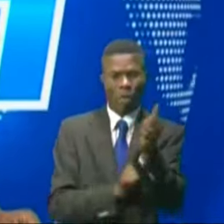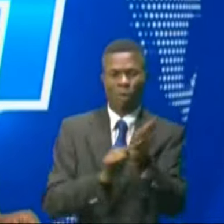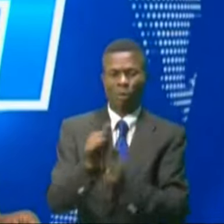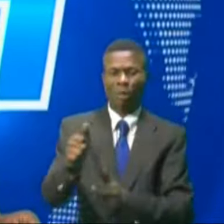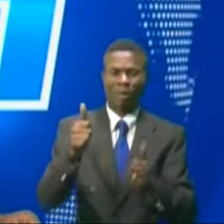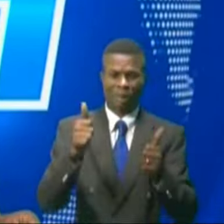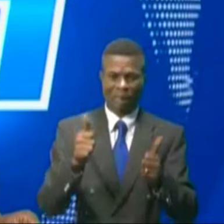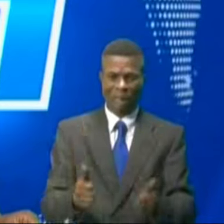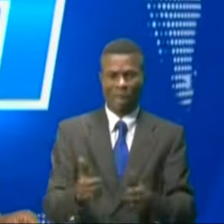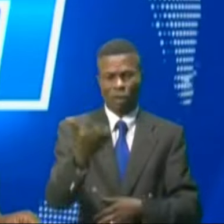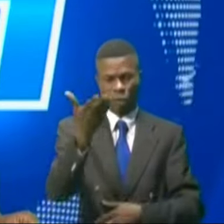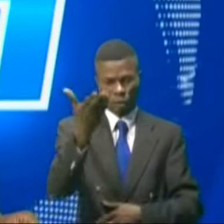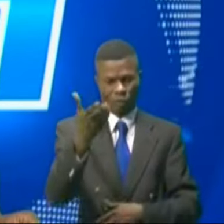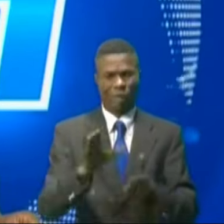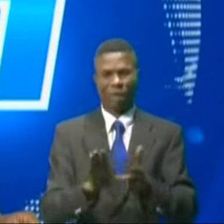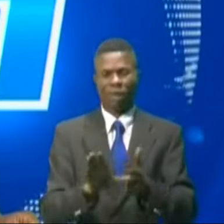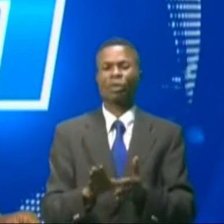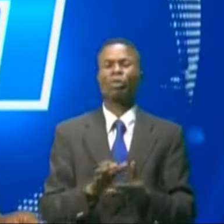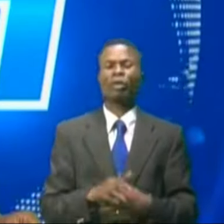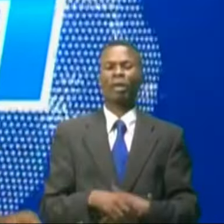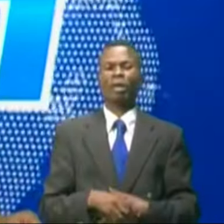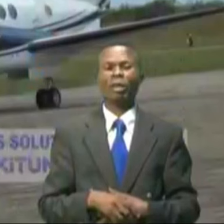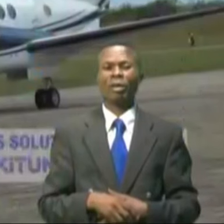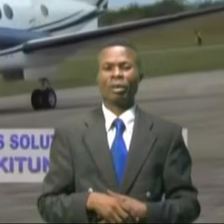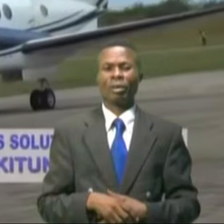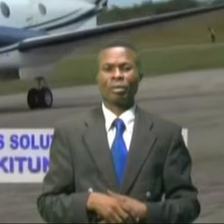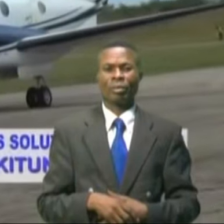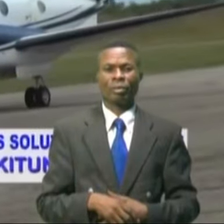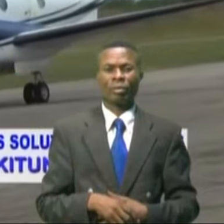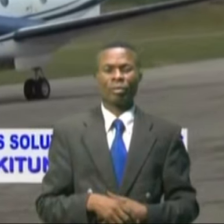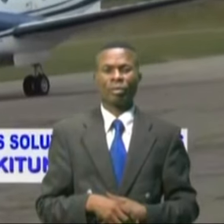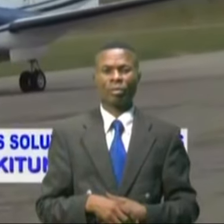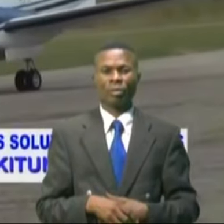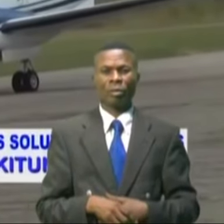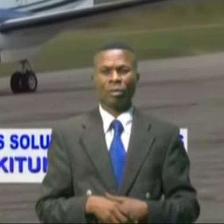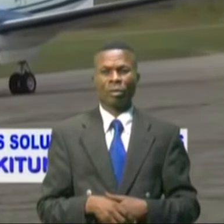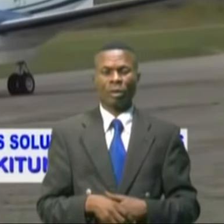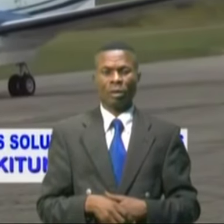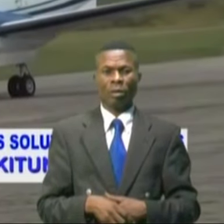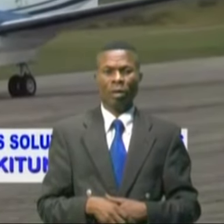navigables. On en parle dans ses reportages.